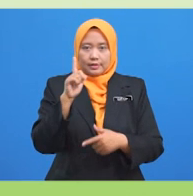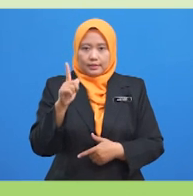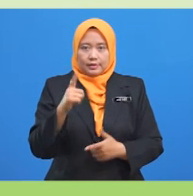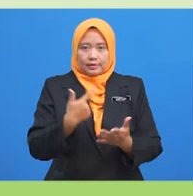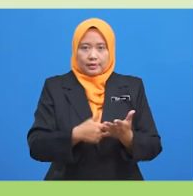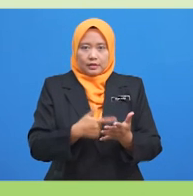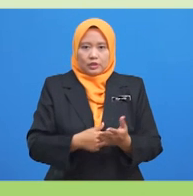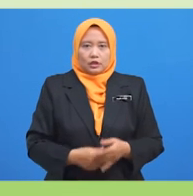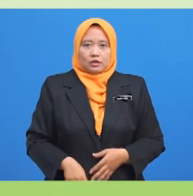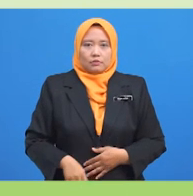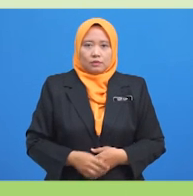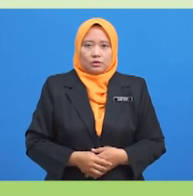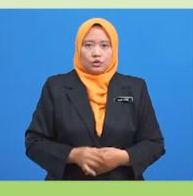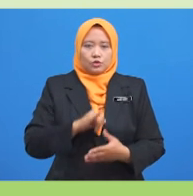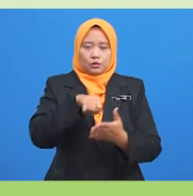adalah